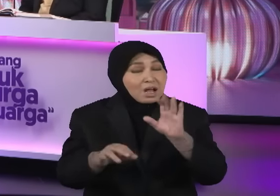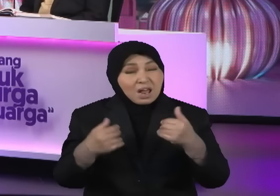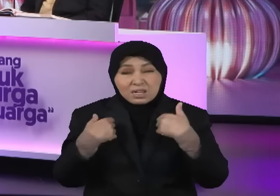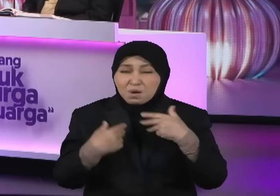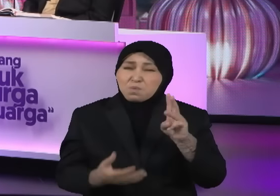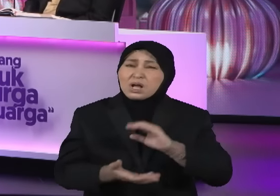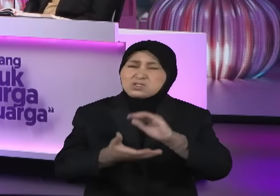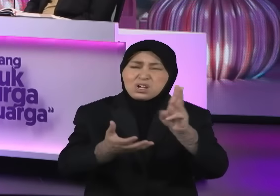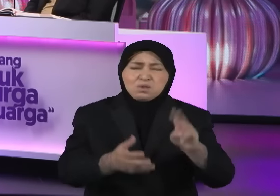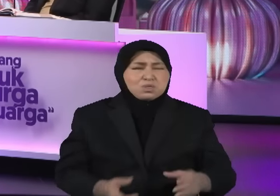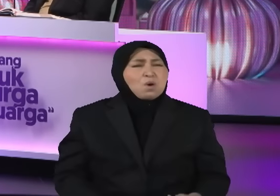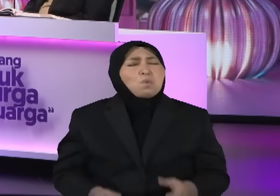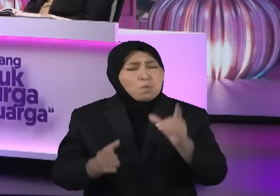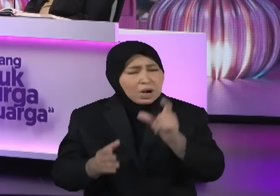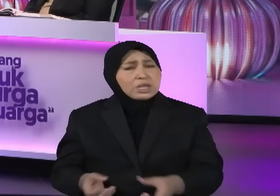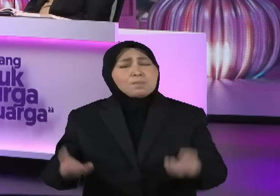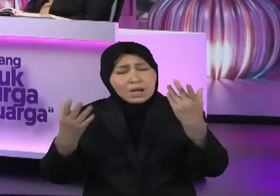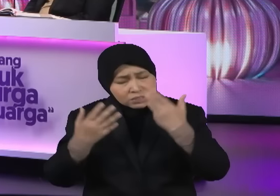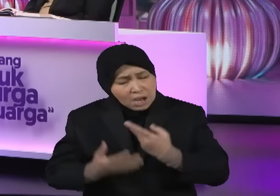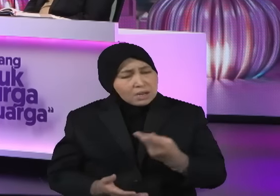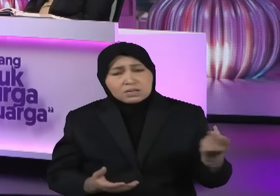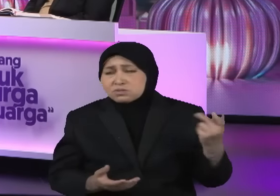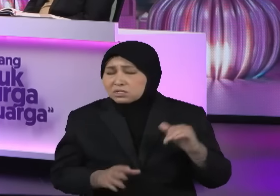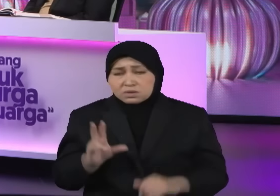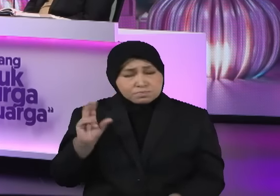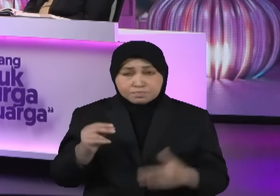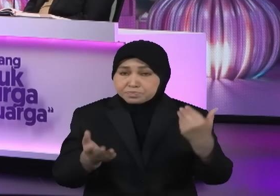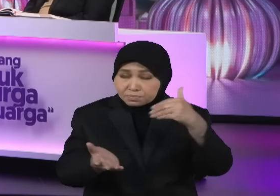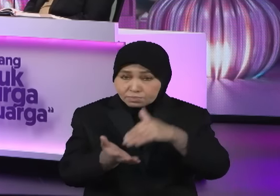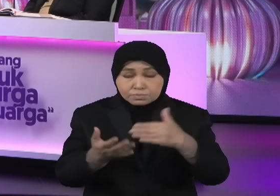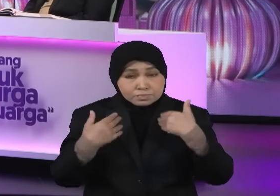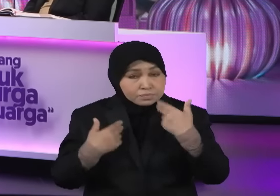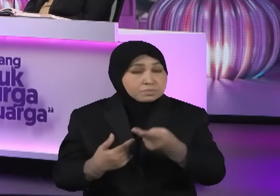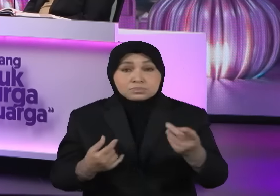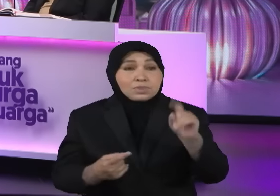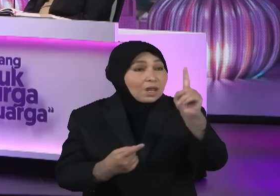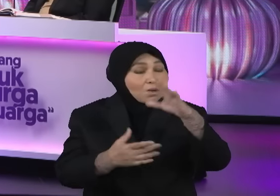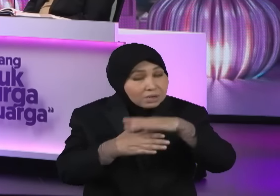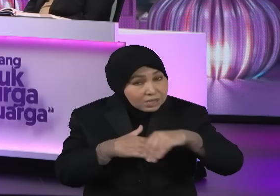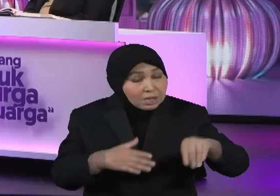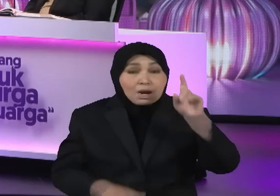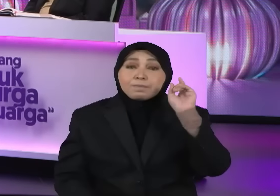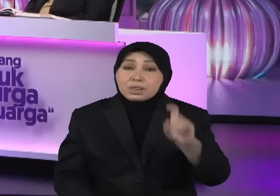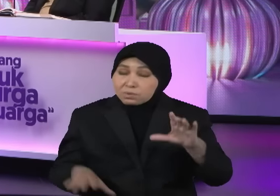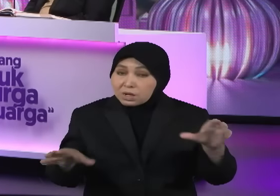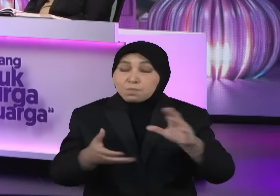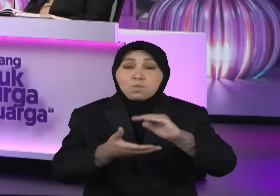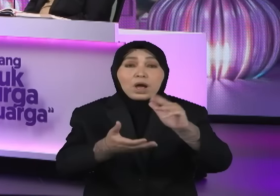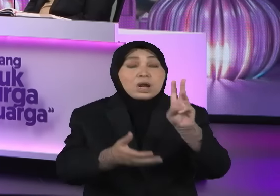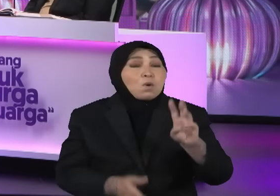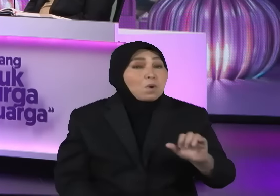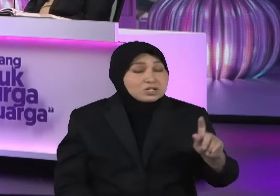wasiat ni untuk orang yang banyak harta je. Tapi sebenarnya selagi ada harta walaupun seringgit, kan, perlu dibuat wasiat. Kerana